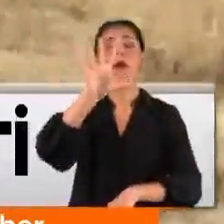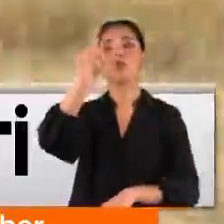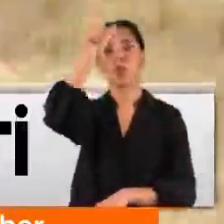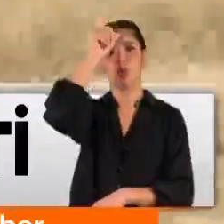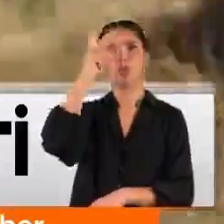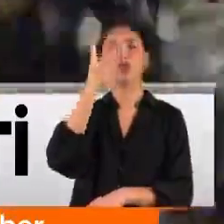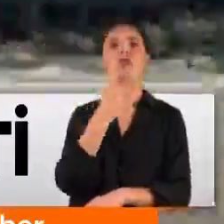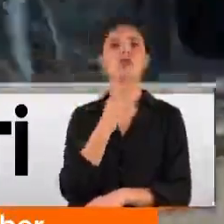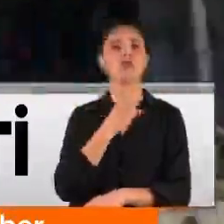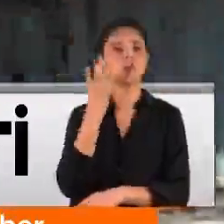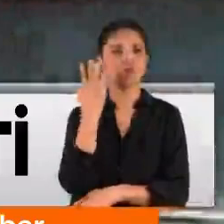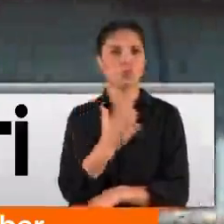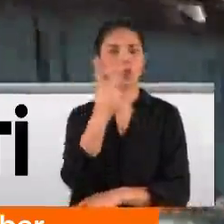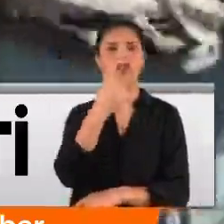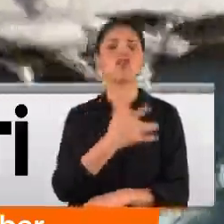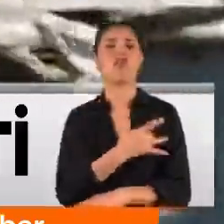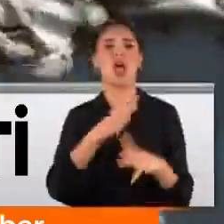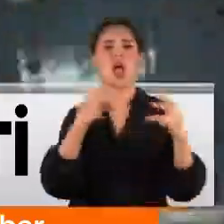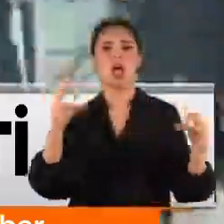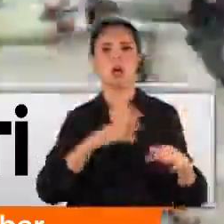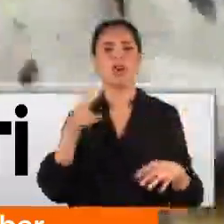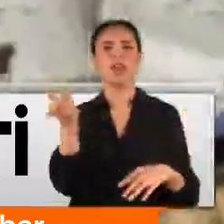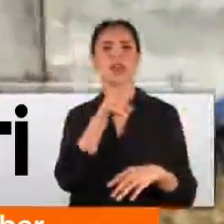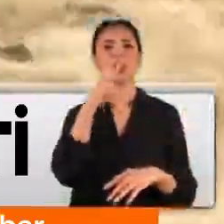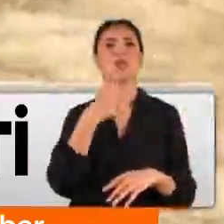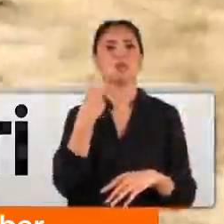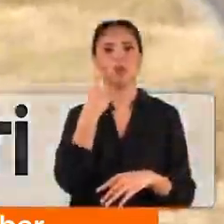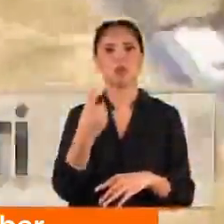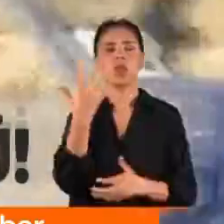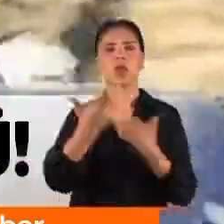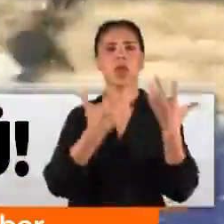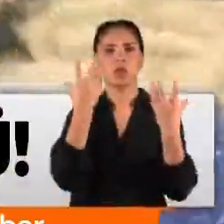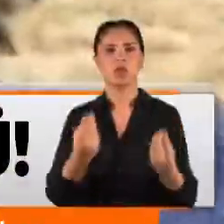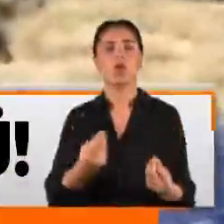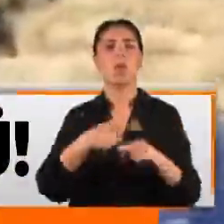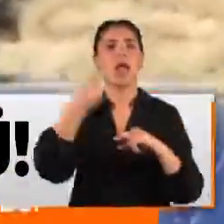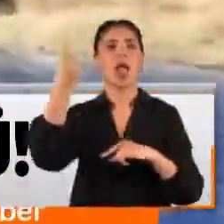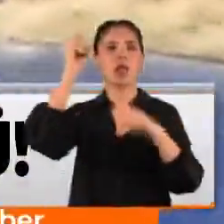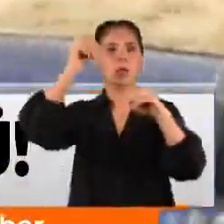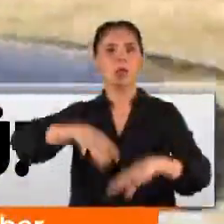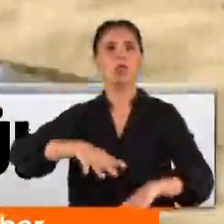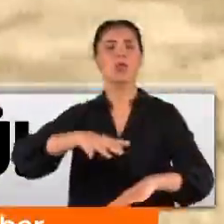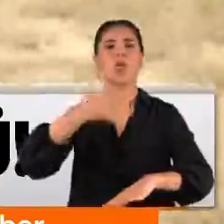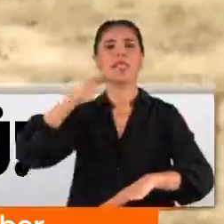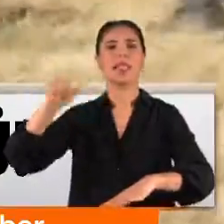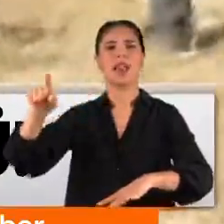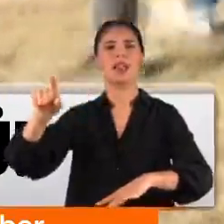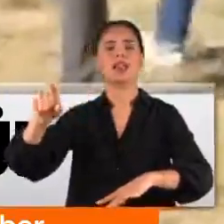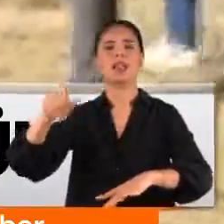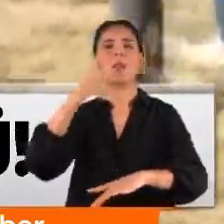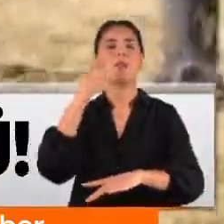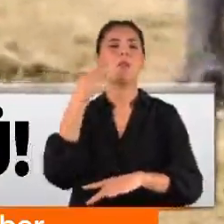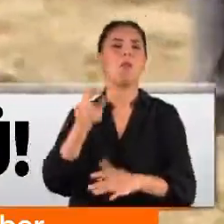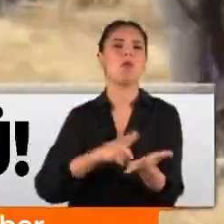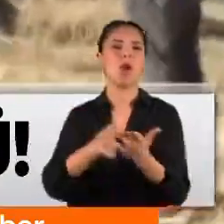Rus mürettebat vardı. 2 can kaybı var. İkisi de Rus. Yangın söndürme helikopterinin düştüğü nokta Denizli Çardak'ta boş bir arazi.